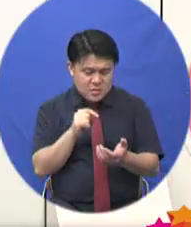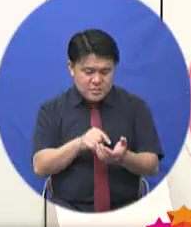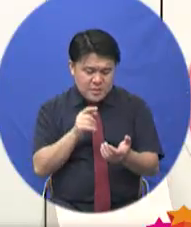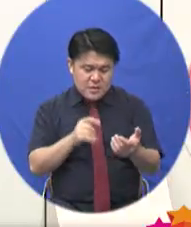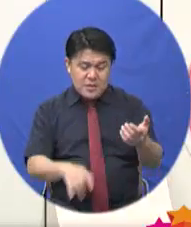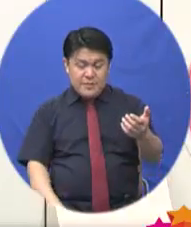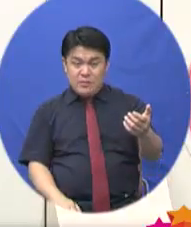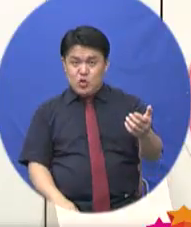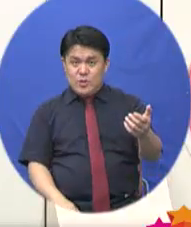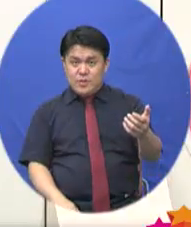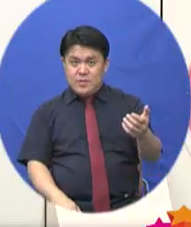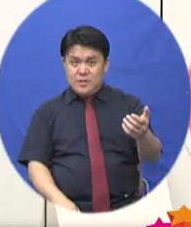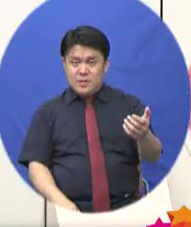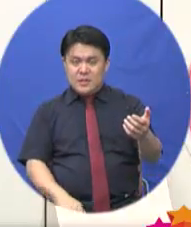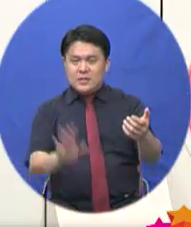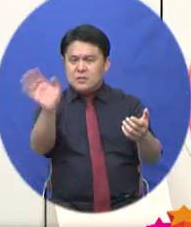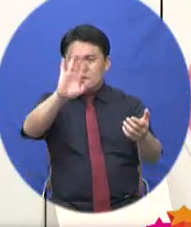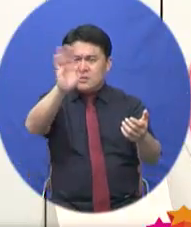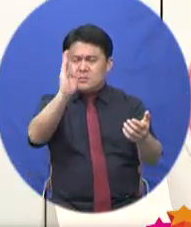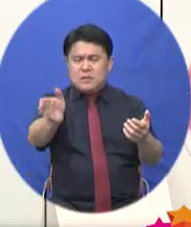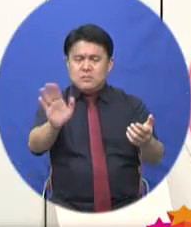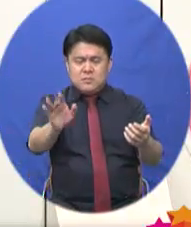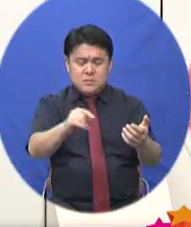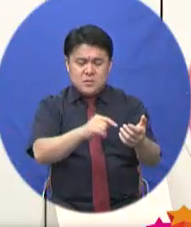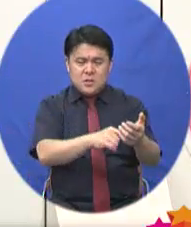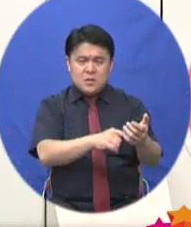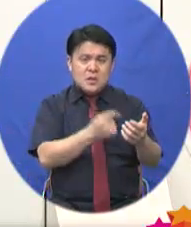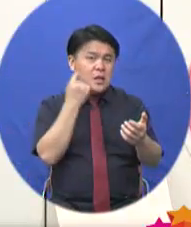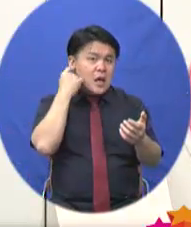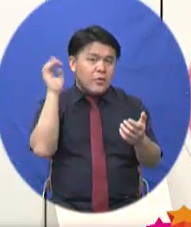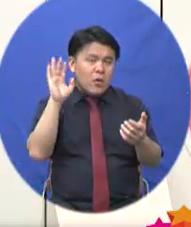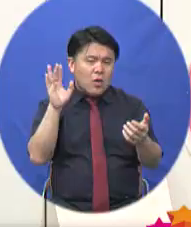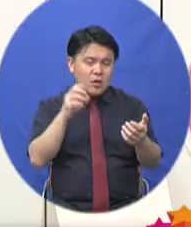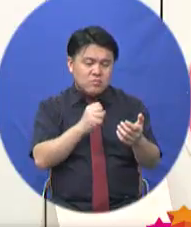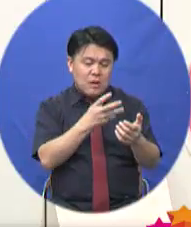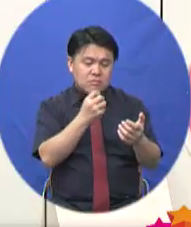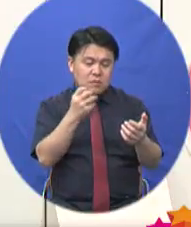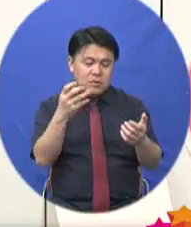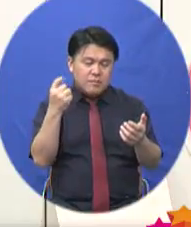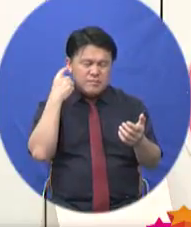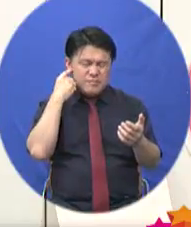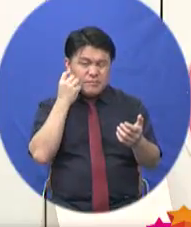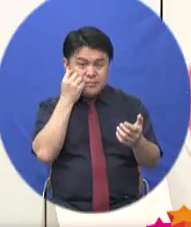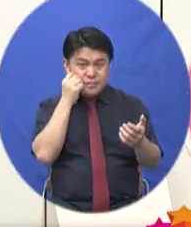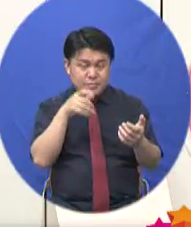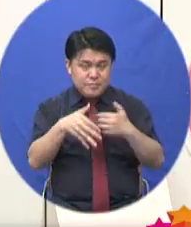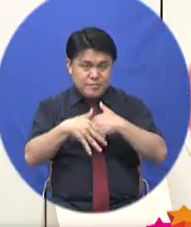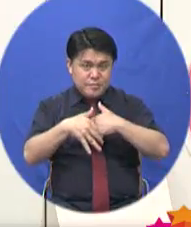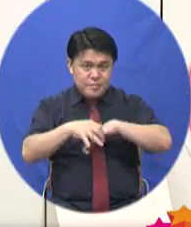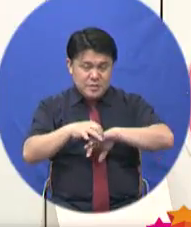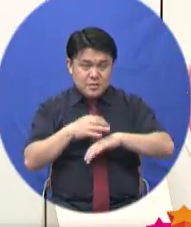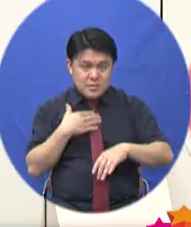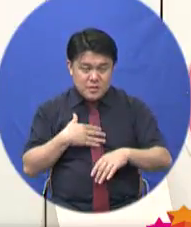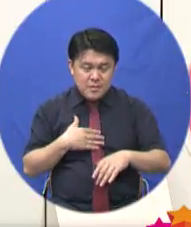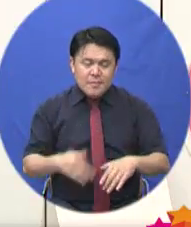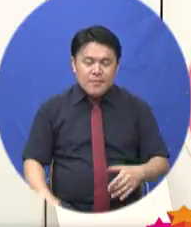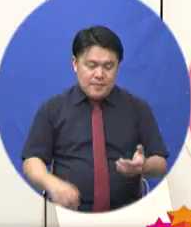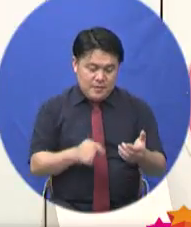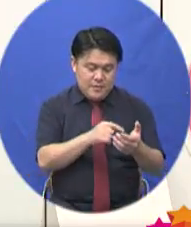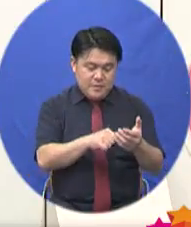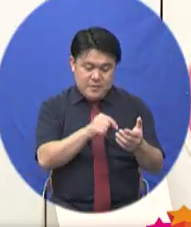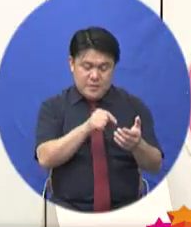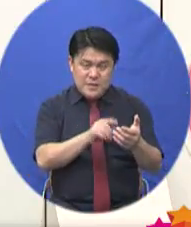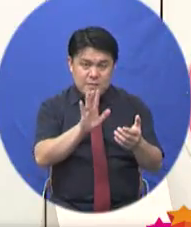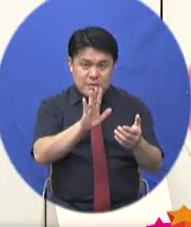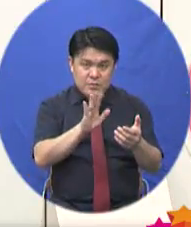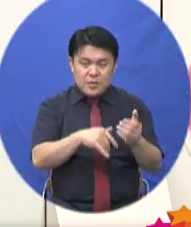하시는 겁니까? 예, 예. 아, 그렇게 하면은 소리가 울려서 연결이 안 돼요. 예. 예, 스피커폰